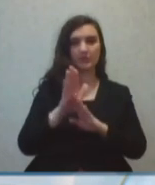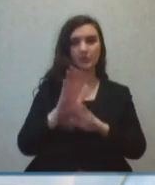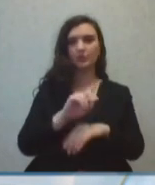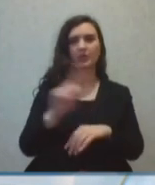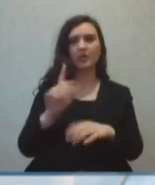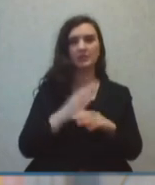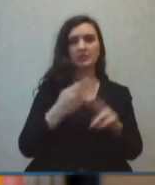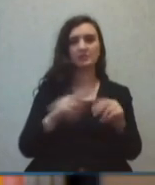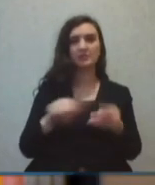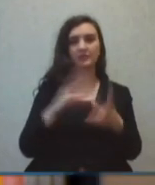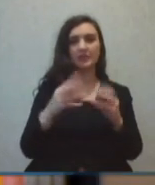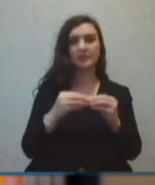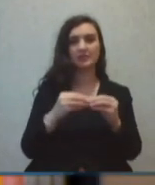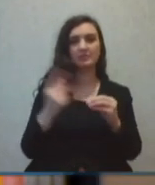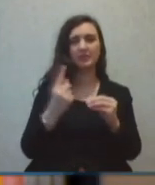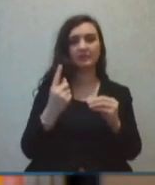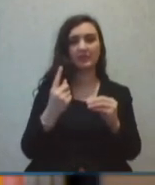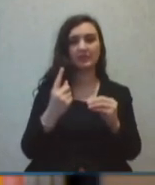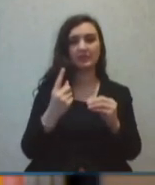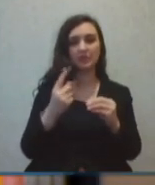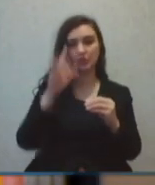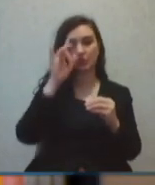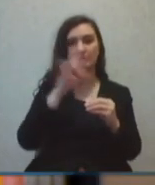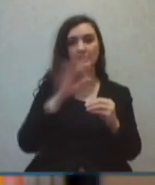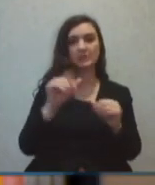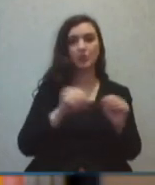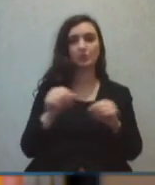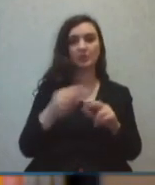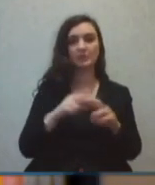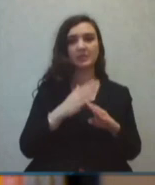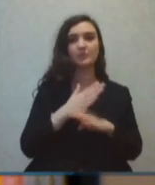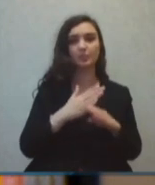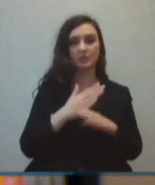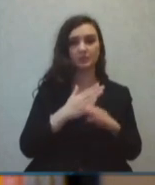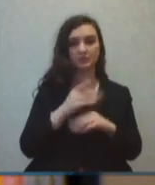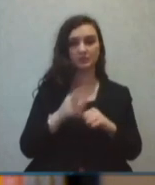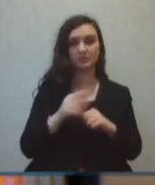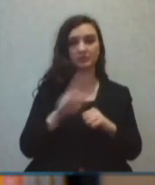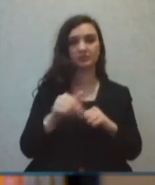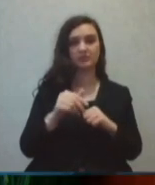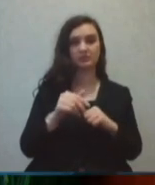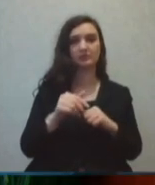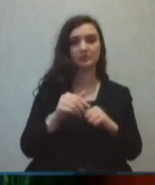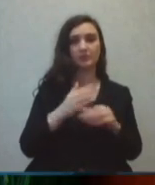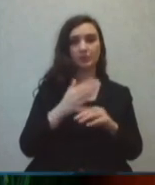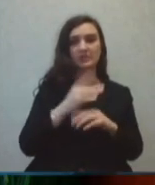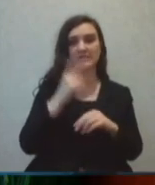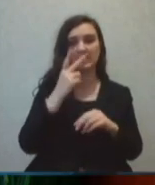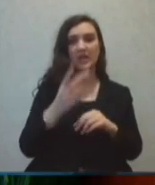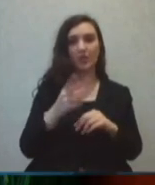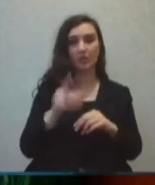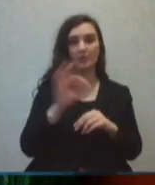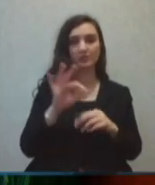არის ამის ყველაზე პირველი ცნობილი საშუალება? ესაა პური. ეს პური და სანახაობის ვარიანტია.